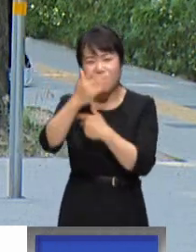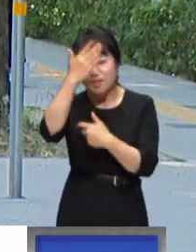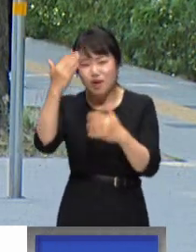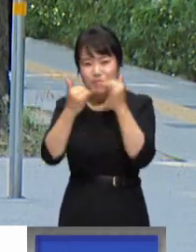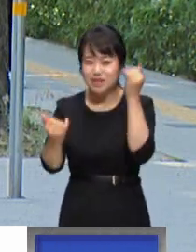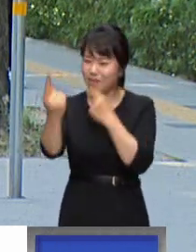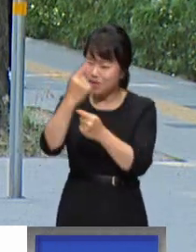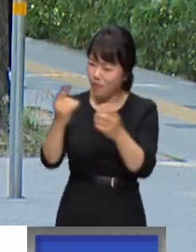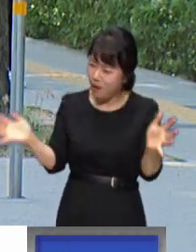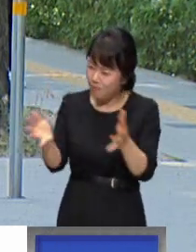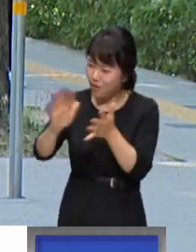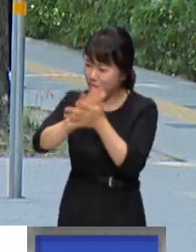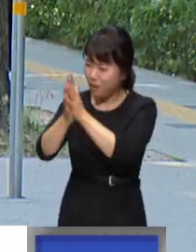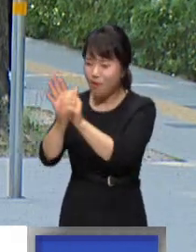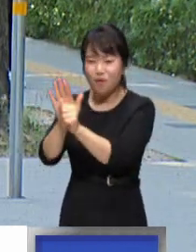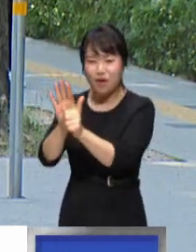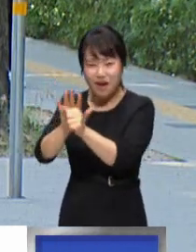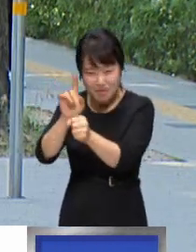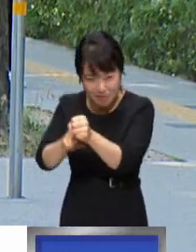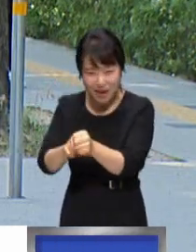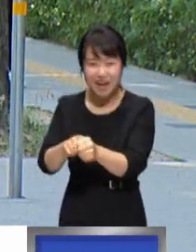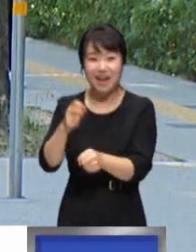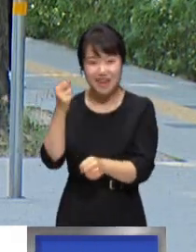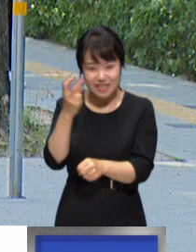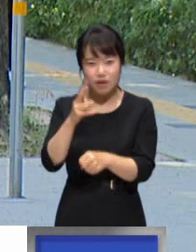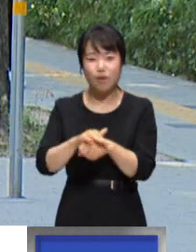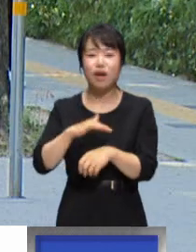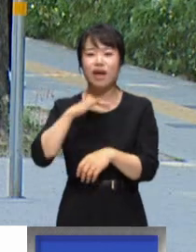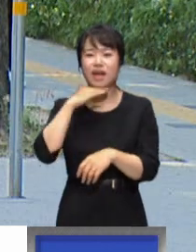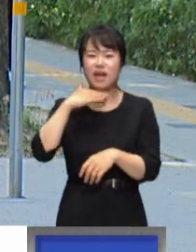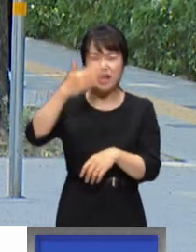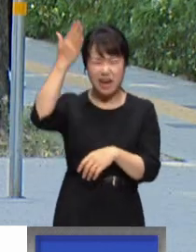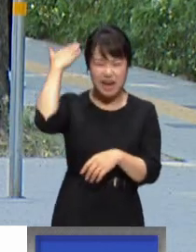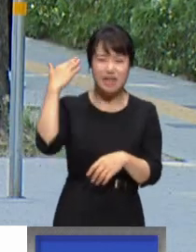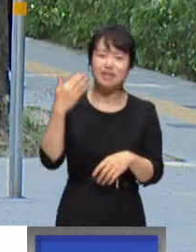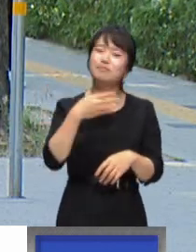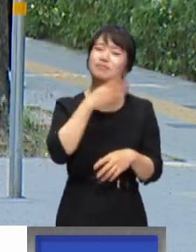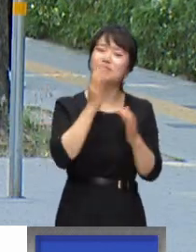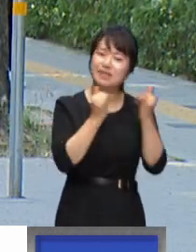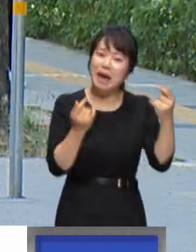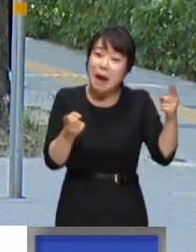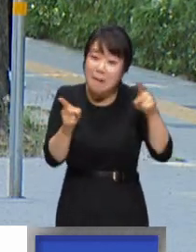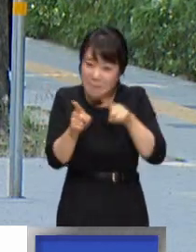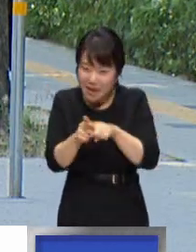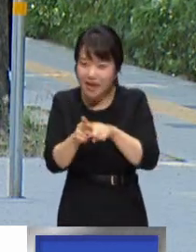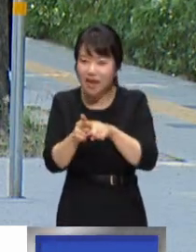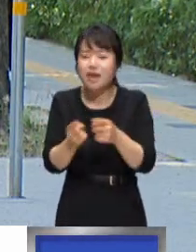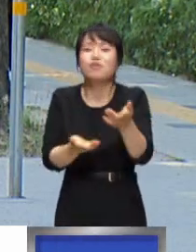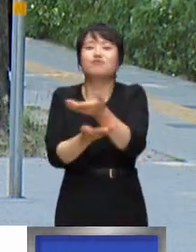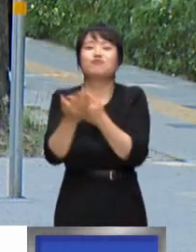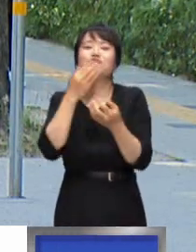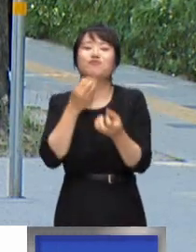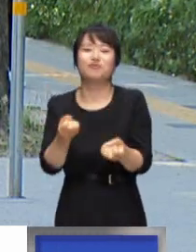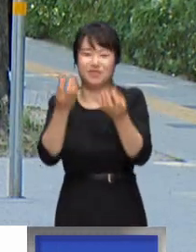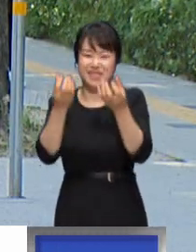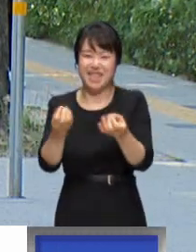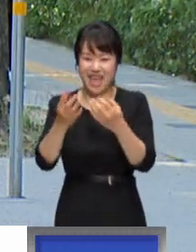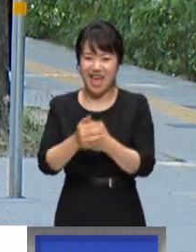거리로 활성화하자는 그런 취지와 1세대 브루어리가 만나면서 수제맥주 축제라는